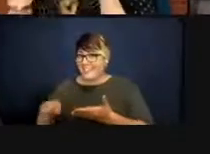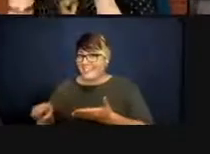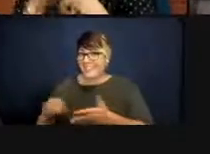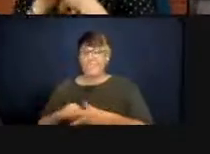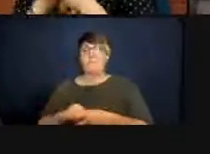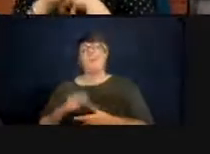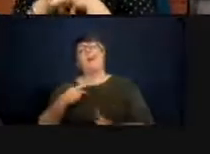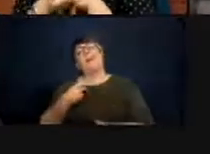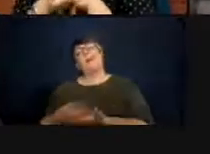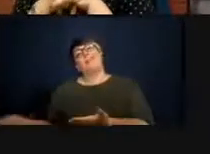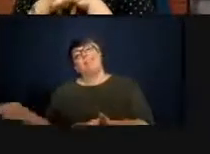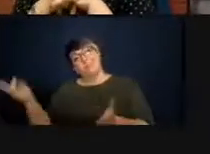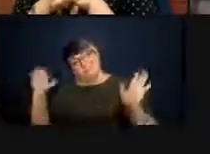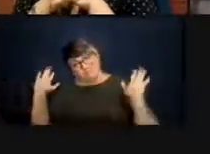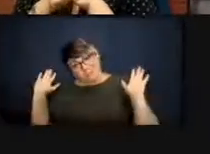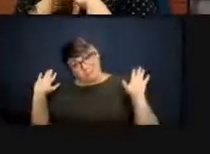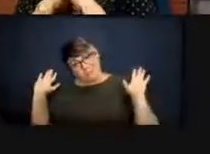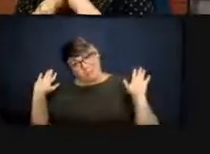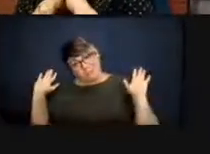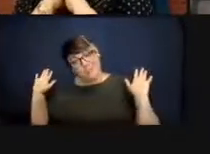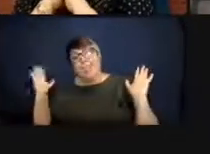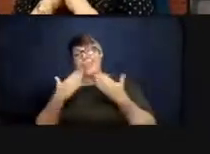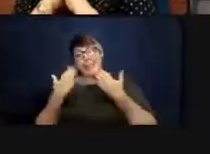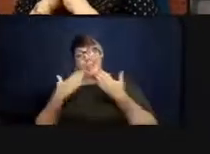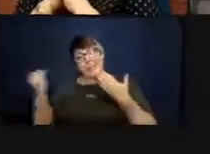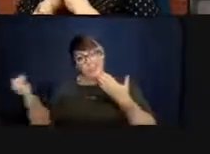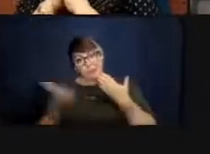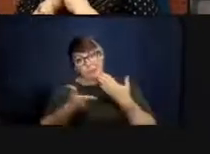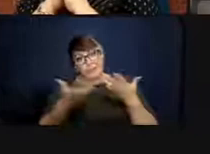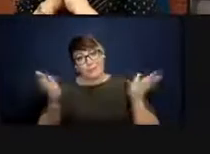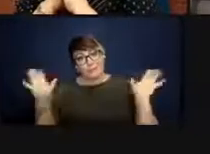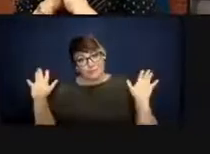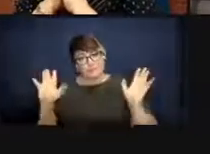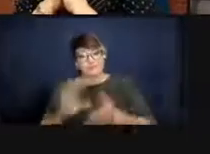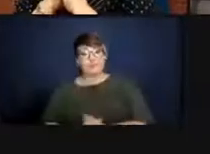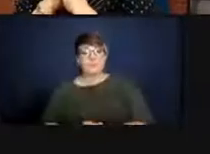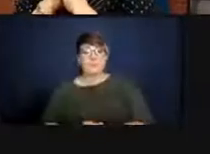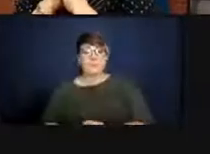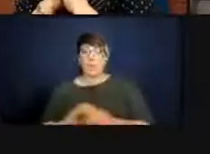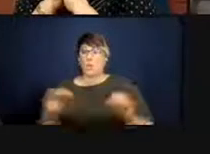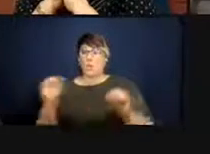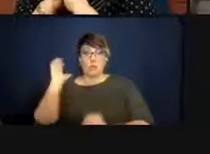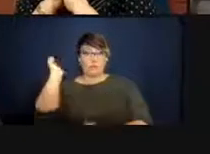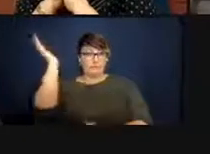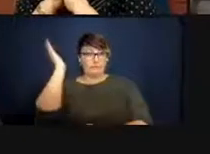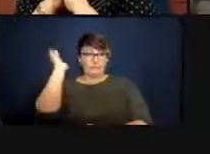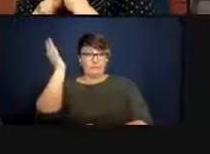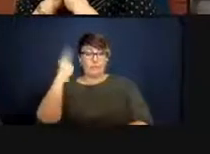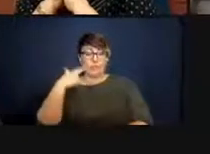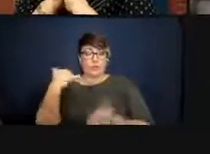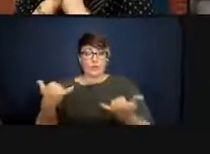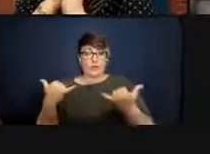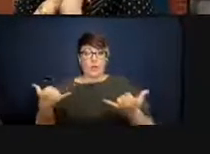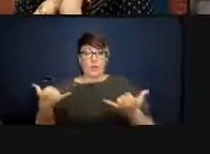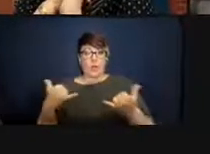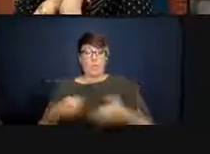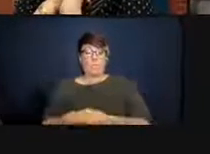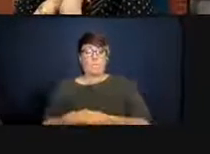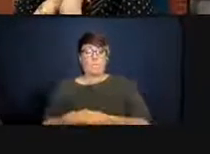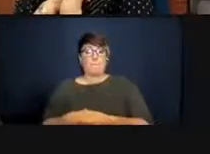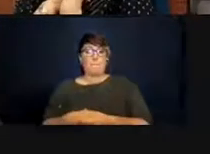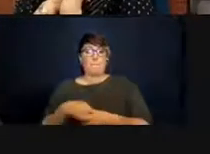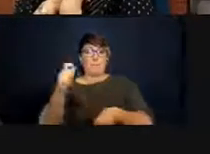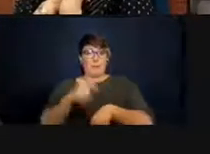nadhani. Asante kwa kunikosoa. Asante kwa kila mmoja. Kwa hivyo, kwa